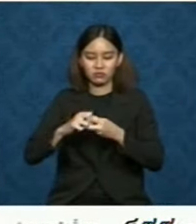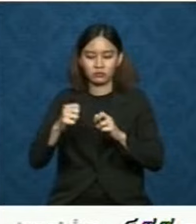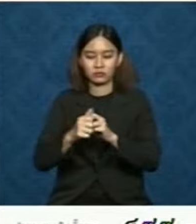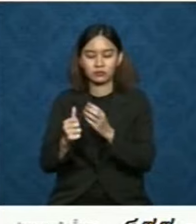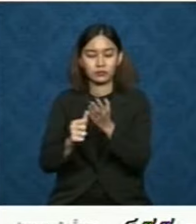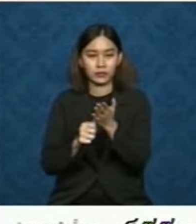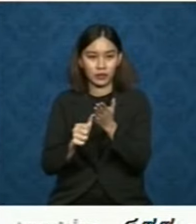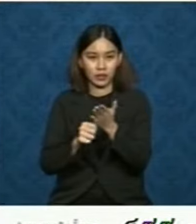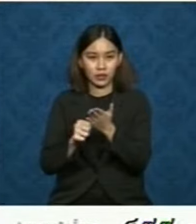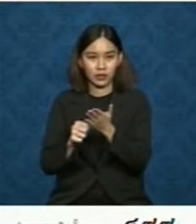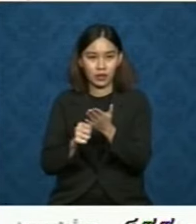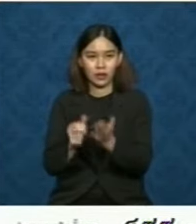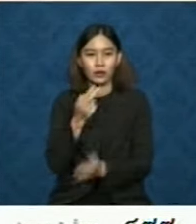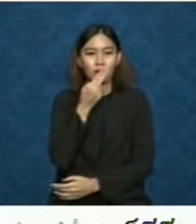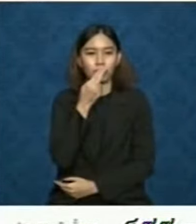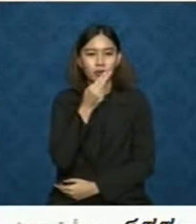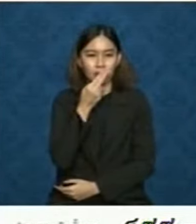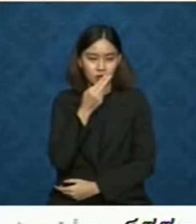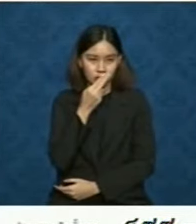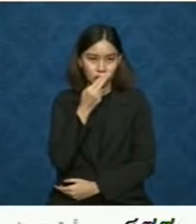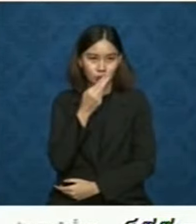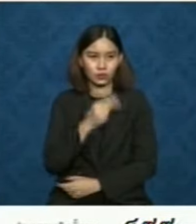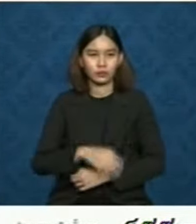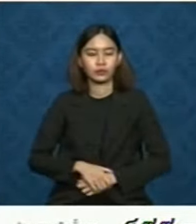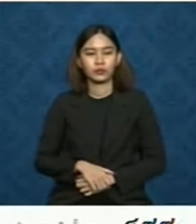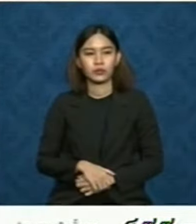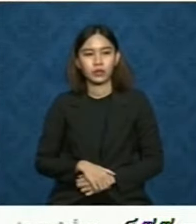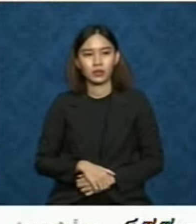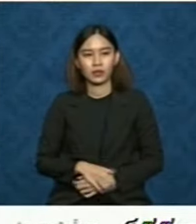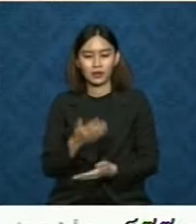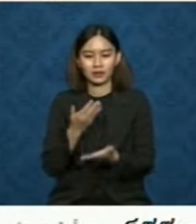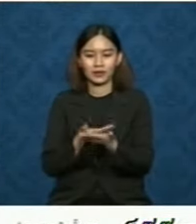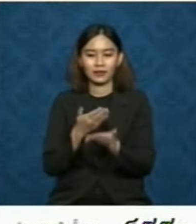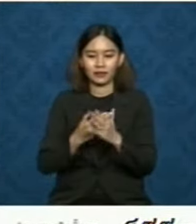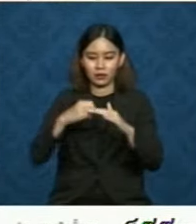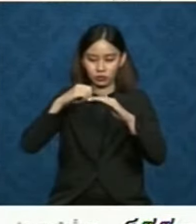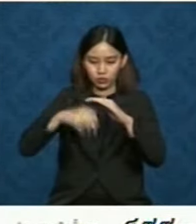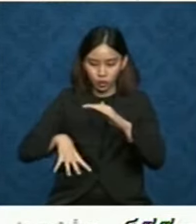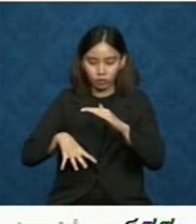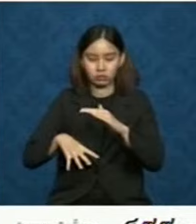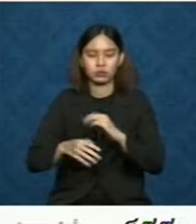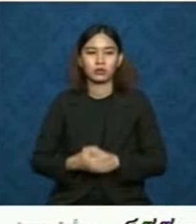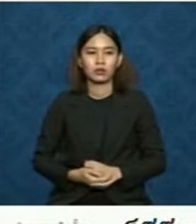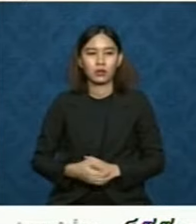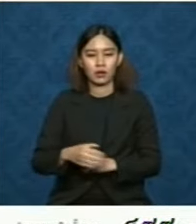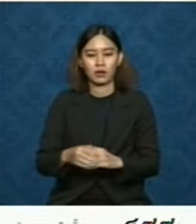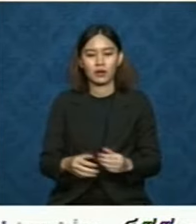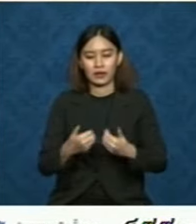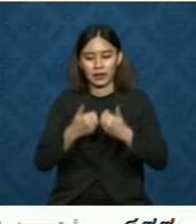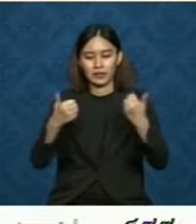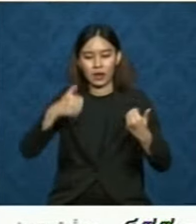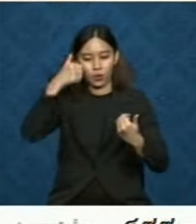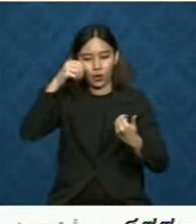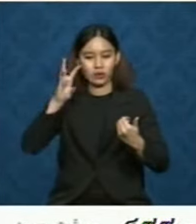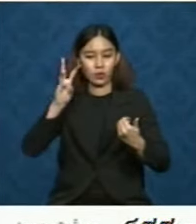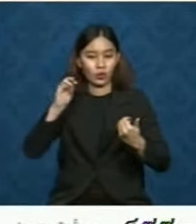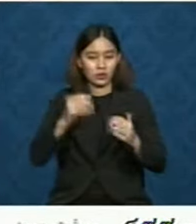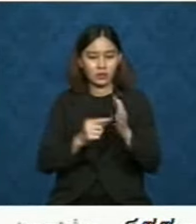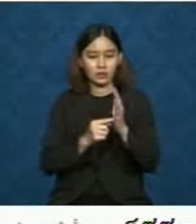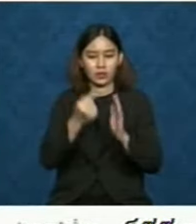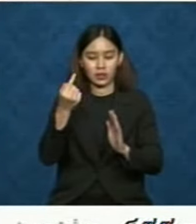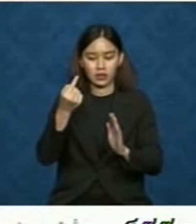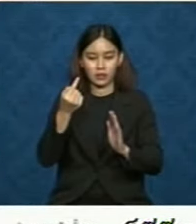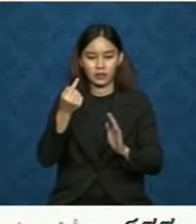ปัญหายาสูบยาเส้นราคาตกต่ำออกไปอีก 60วันครับนับตั้งแต่วัน